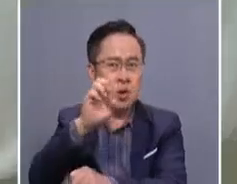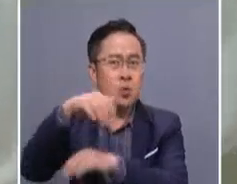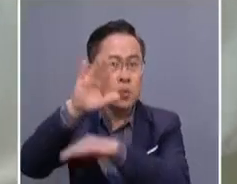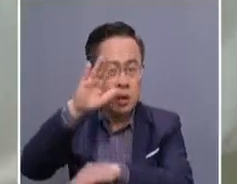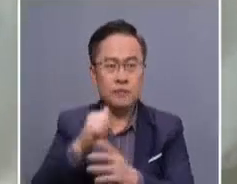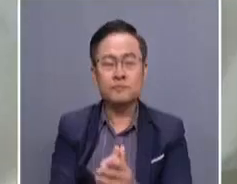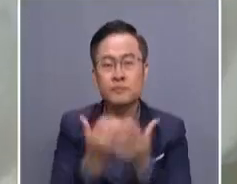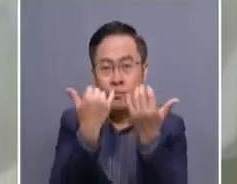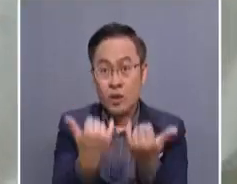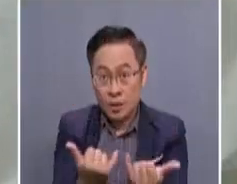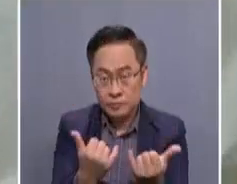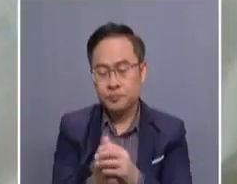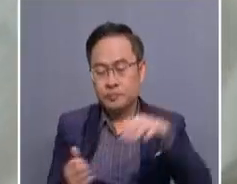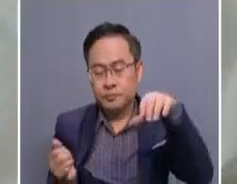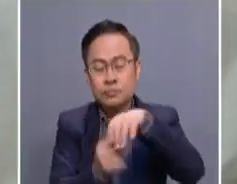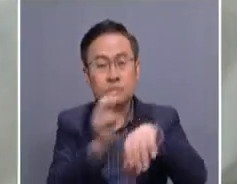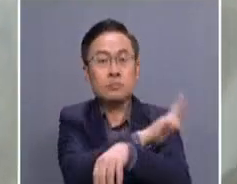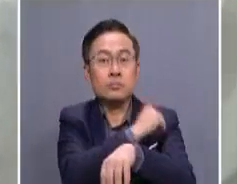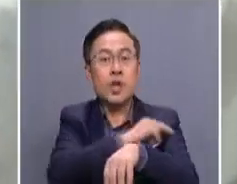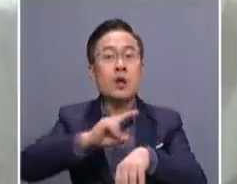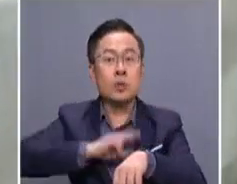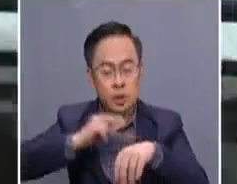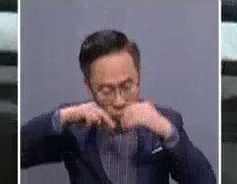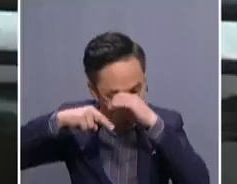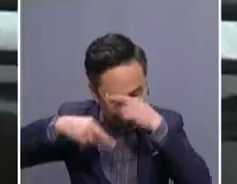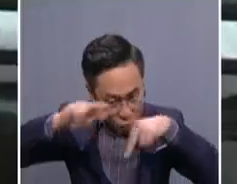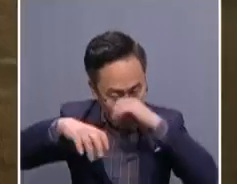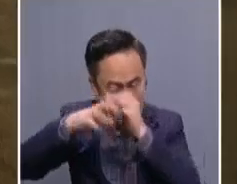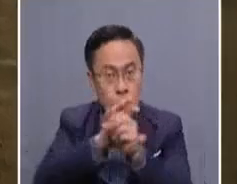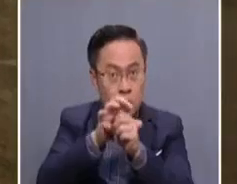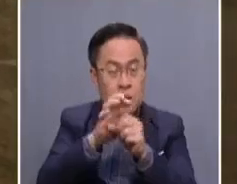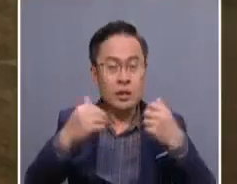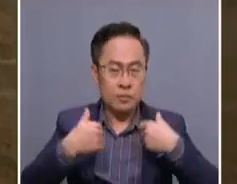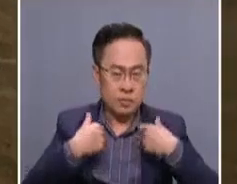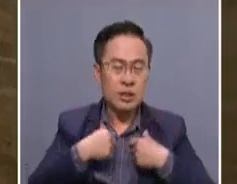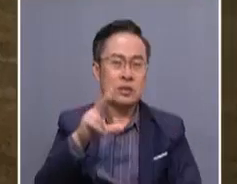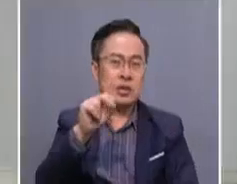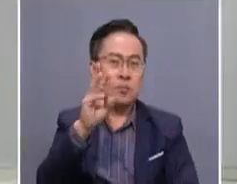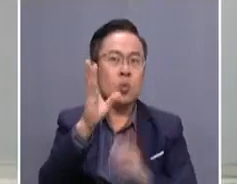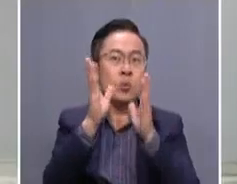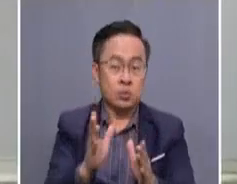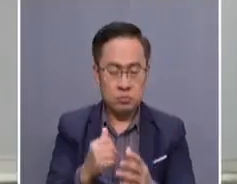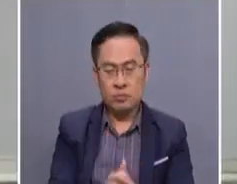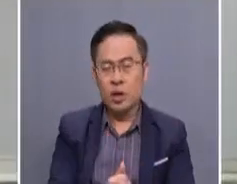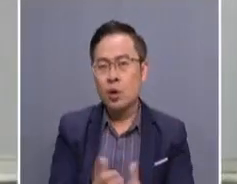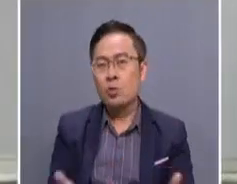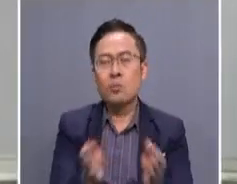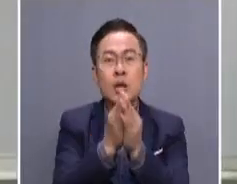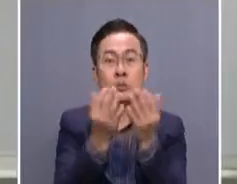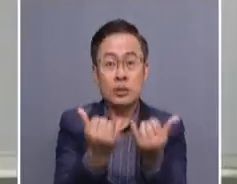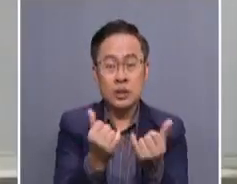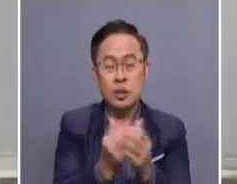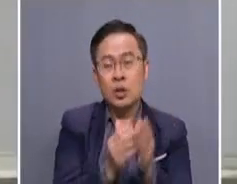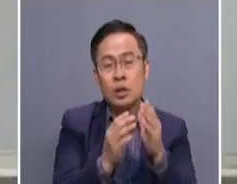36คนแบ่งเป็นคนไทย29คนต่างด้าว7คนเพราะฉะนั้นในตัวเลข541คนก็คือเฉพา